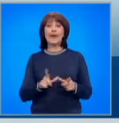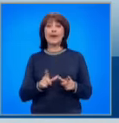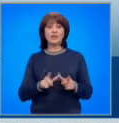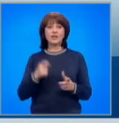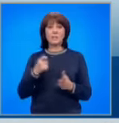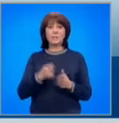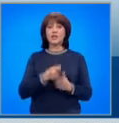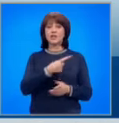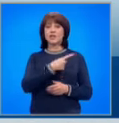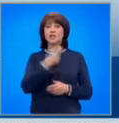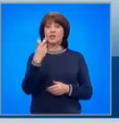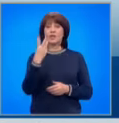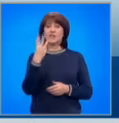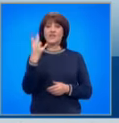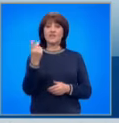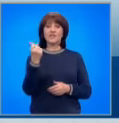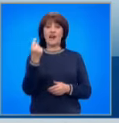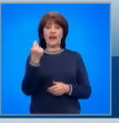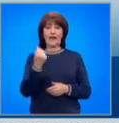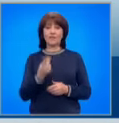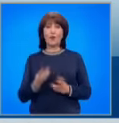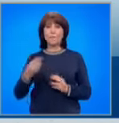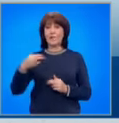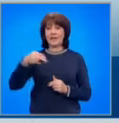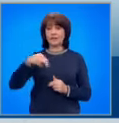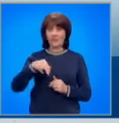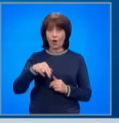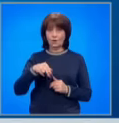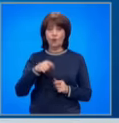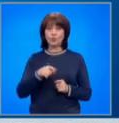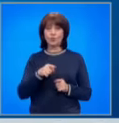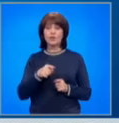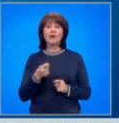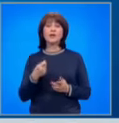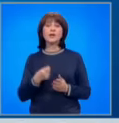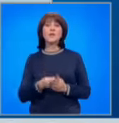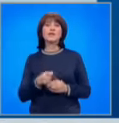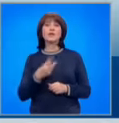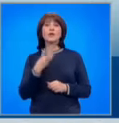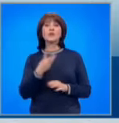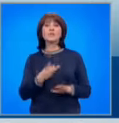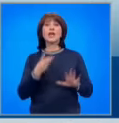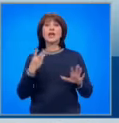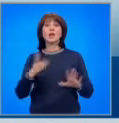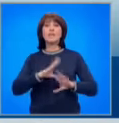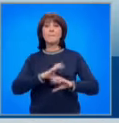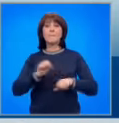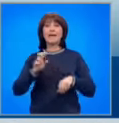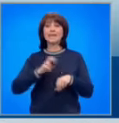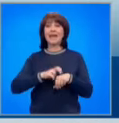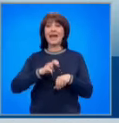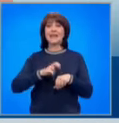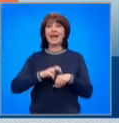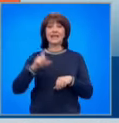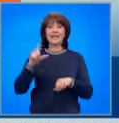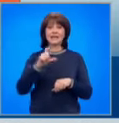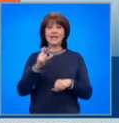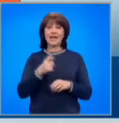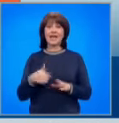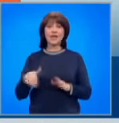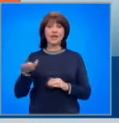ДДС. При двойна тарифа същото това домакинство ще заплати 88 лева без ДДС за първите 800 кВт-часа и